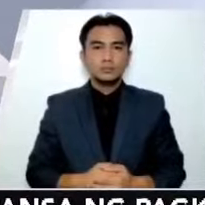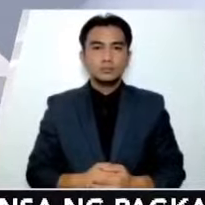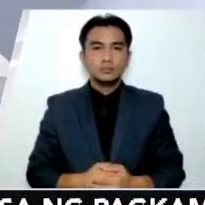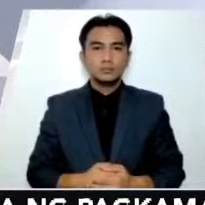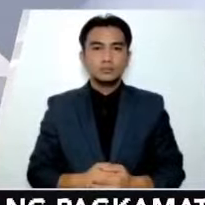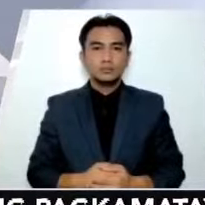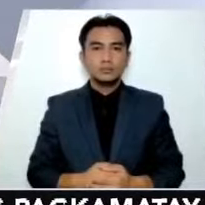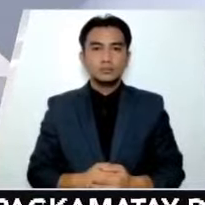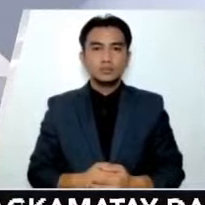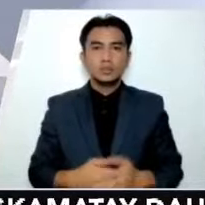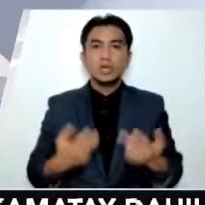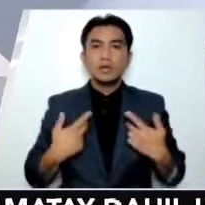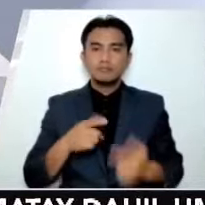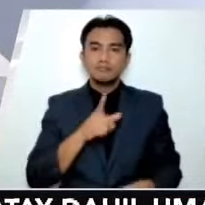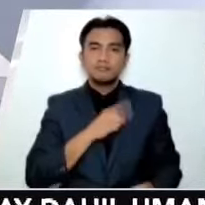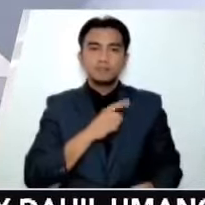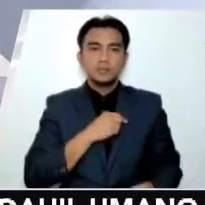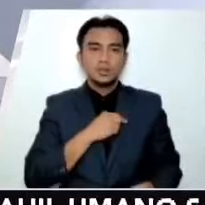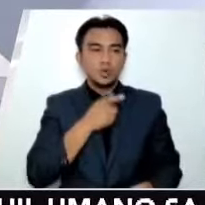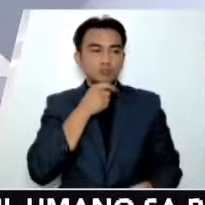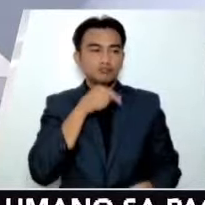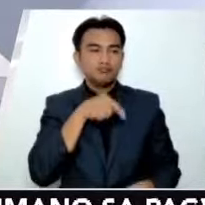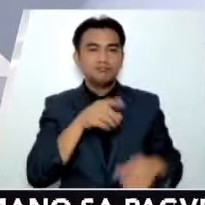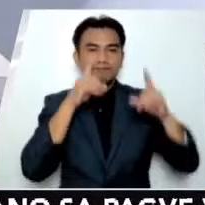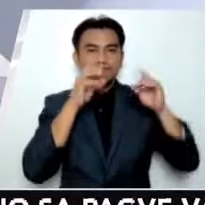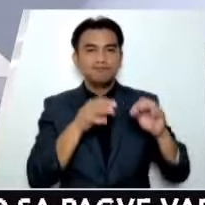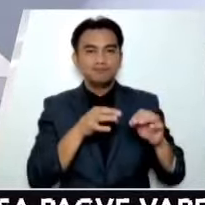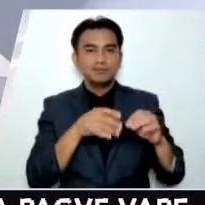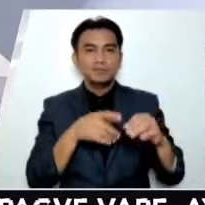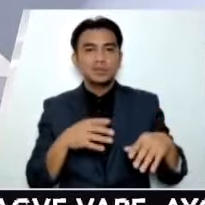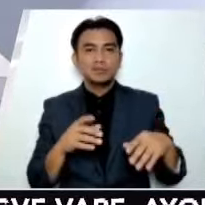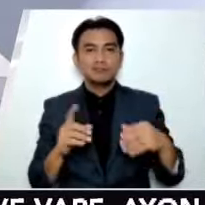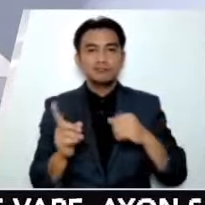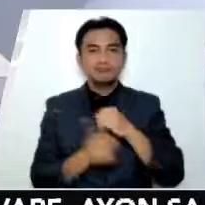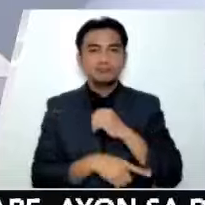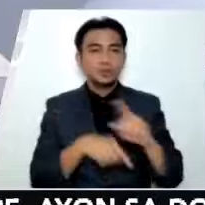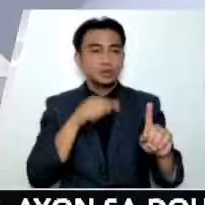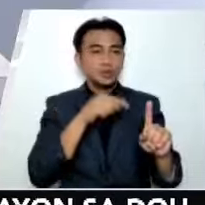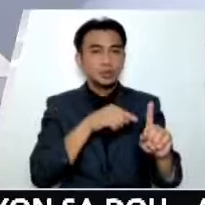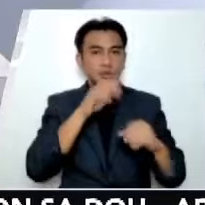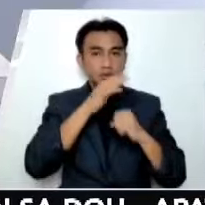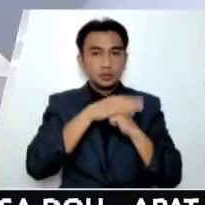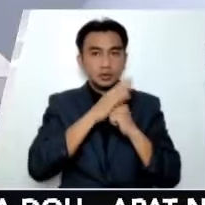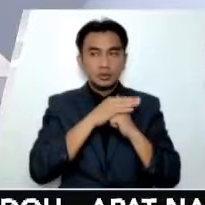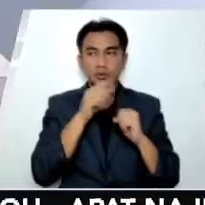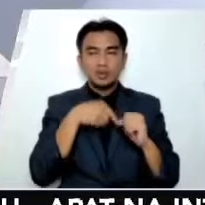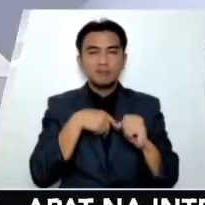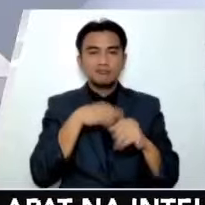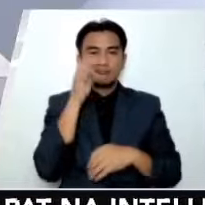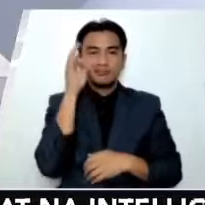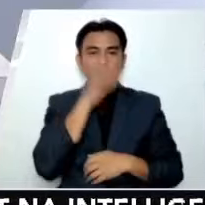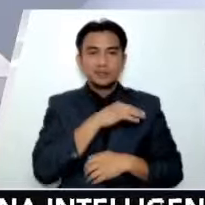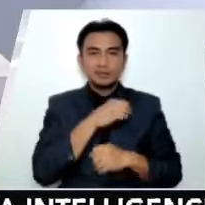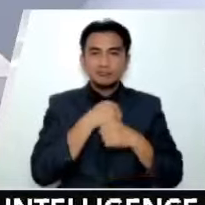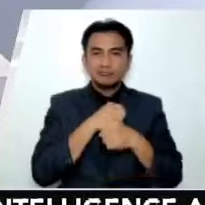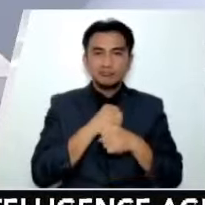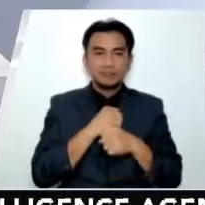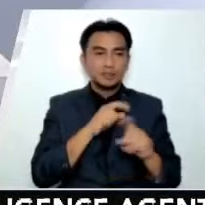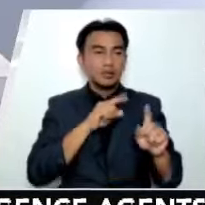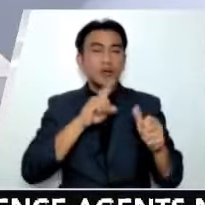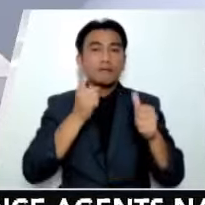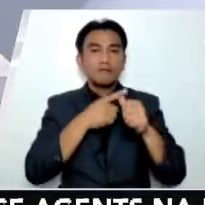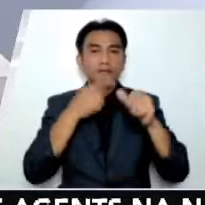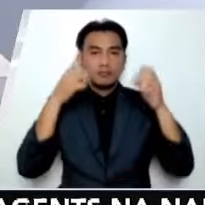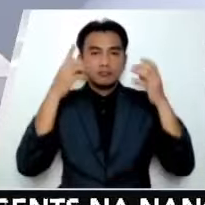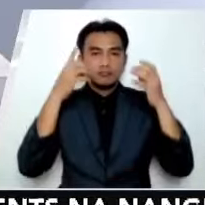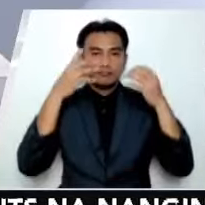Guilty ang hatol kay dating US President Donald Trump sa kaso ng pamimeke ng dokumento. Siyang kauna-unahang Pangulo ng Amerika